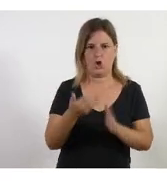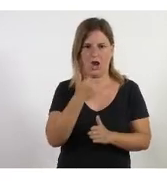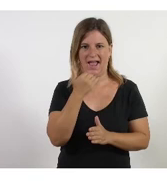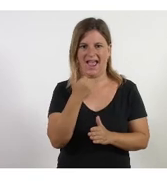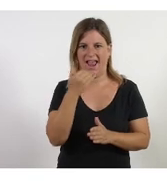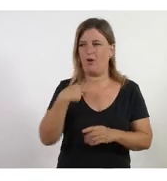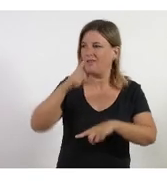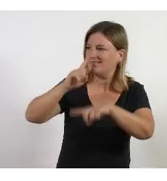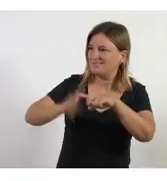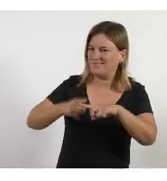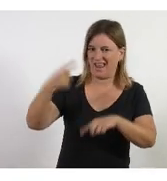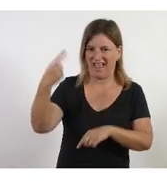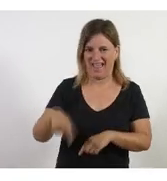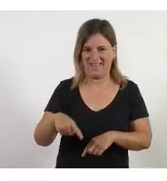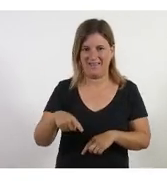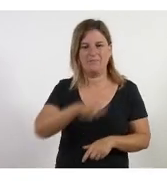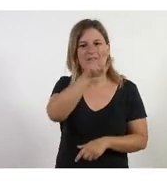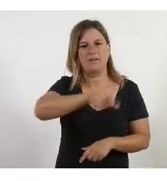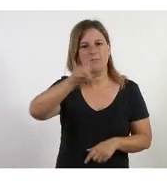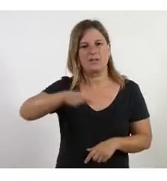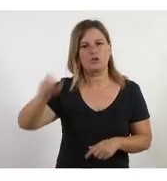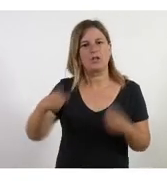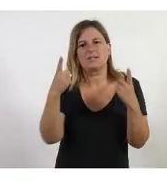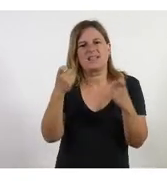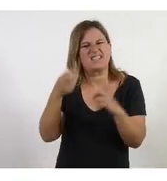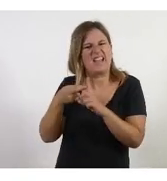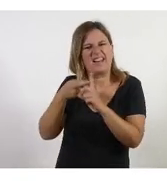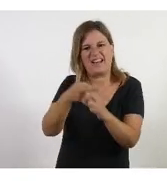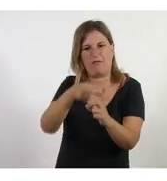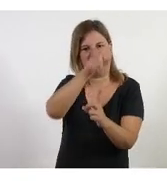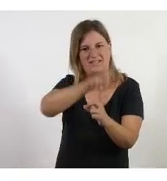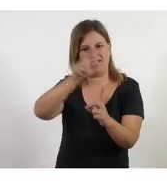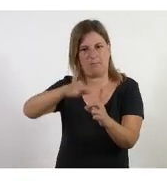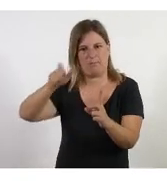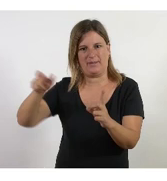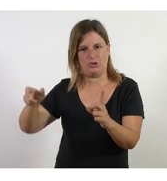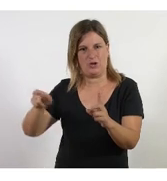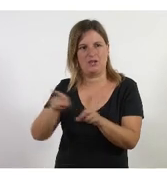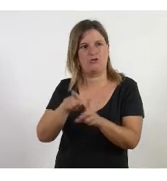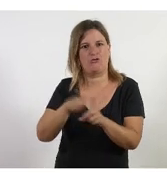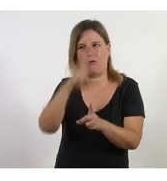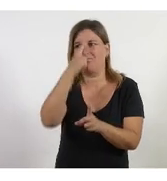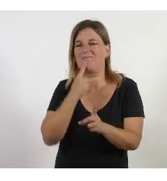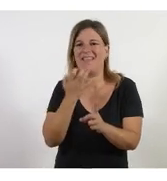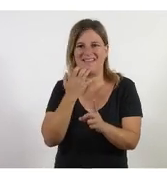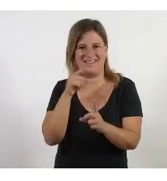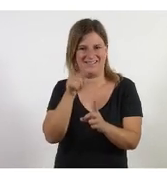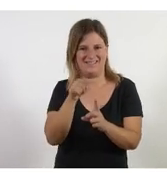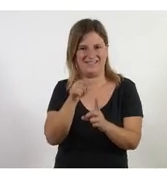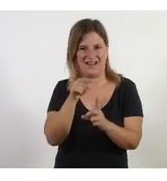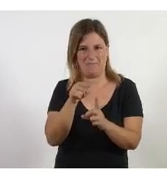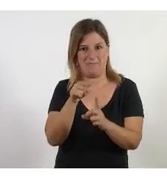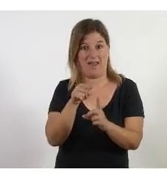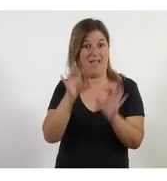el meu problema. Les persones necessitem referents. De fet, és la manera en què nosaltres evolucionem com a